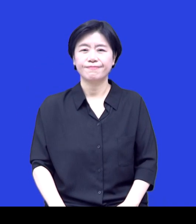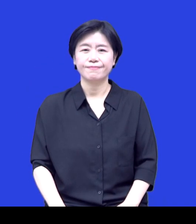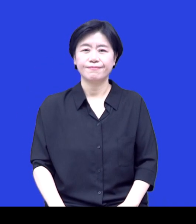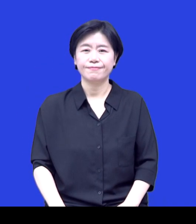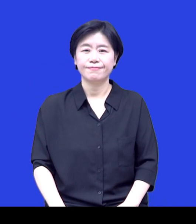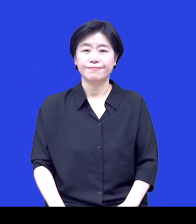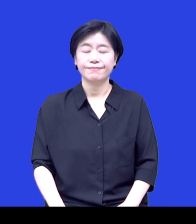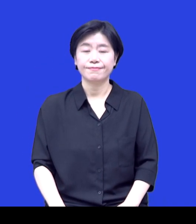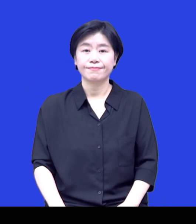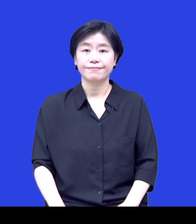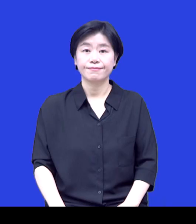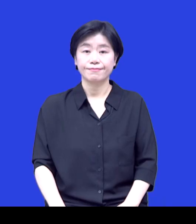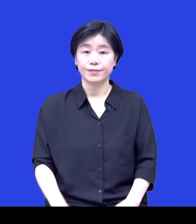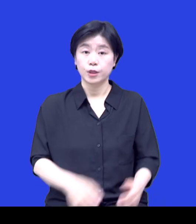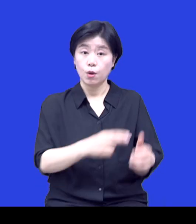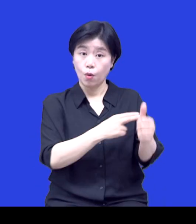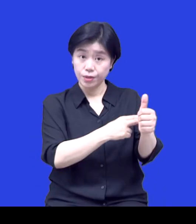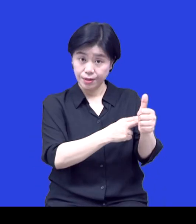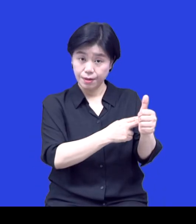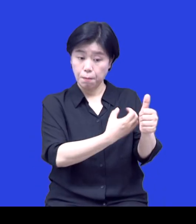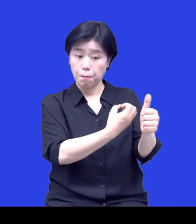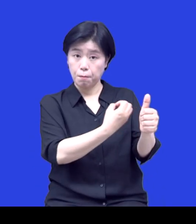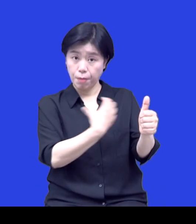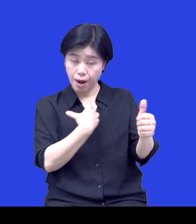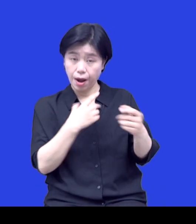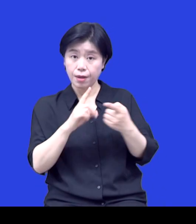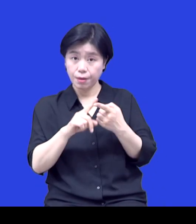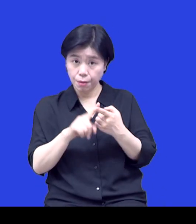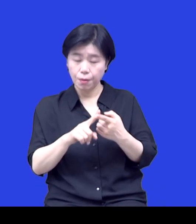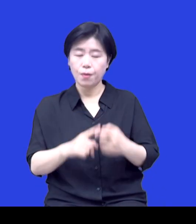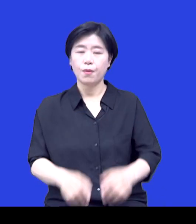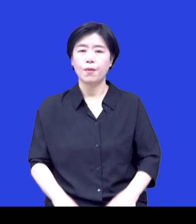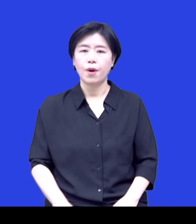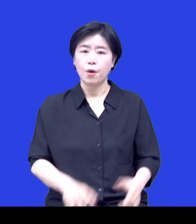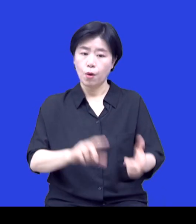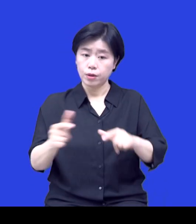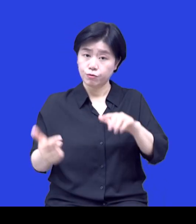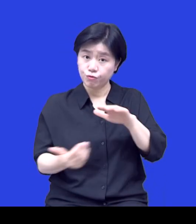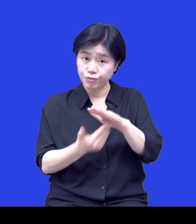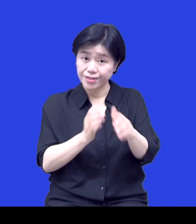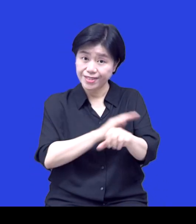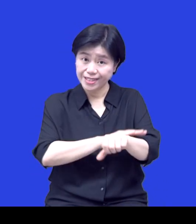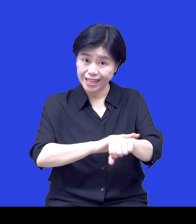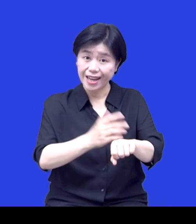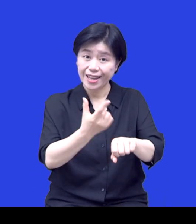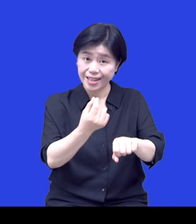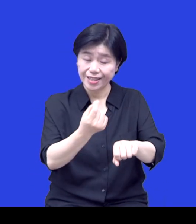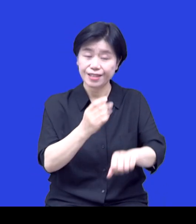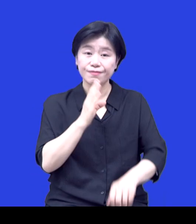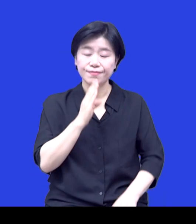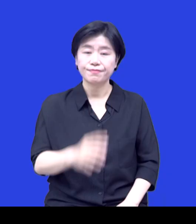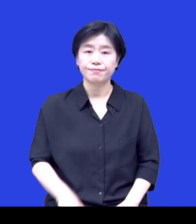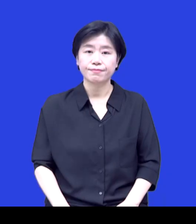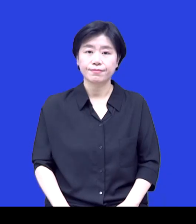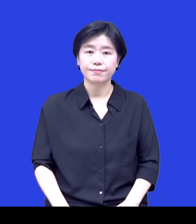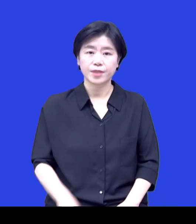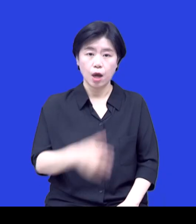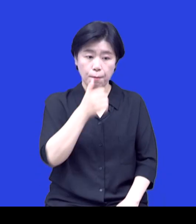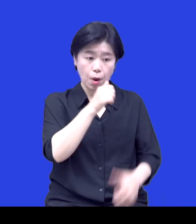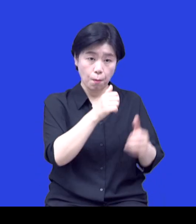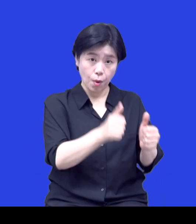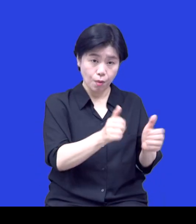정말 그 학창시절 선생님의 선포, 네. 그 목사님의 선포대로 네. 이루셨고 원래 네. 이제 마컬리 법대를 가셔야 될 방향이 예.